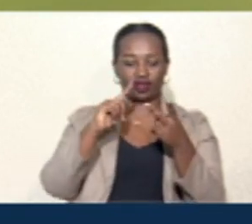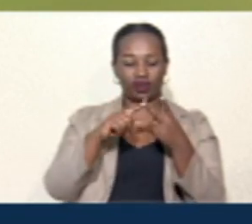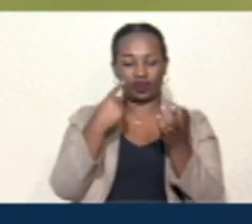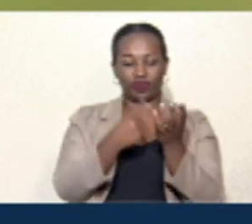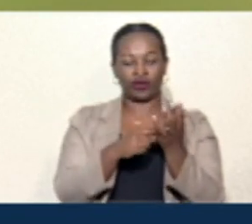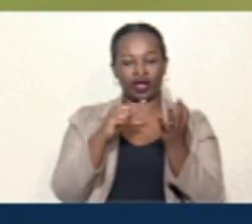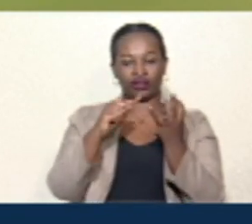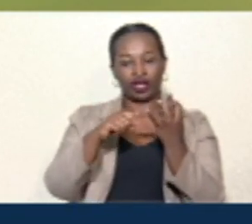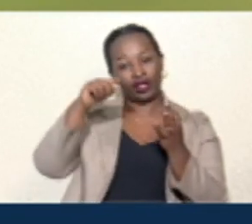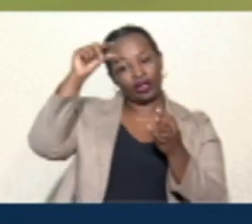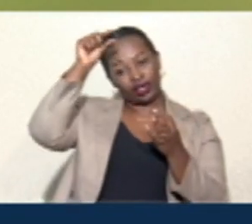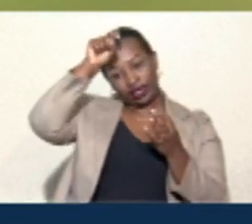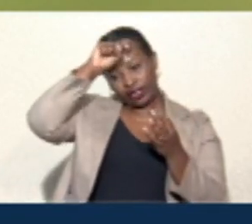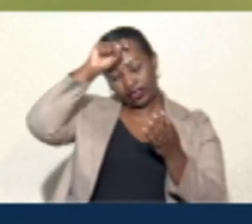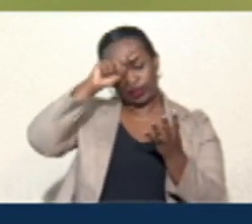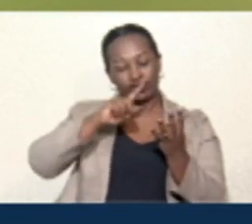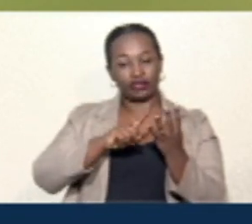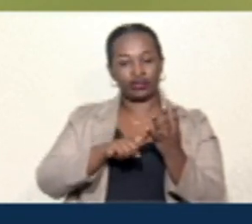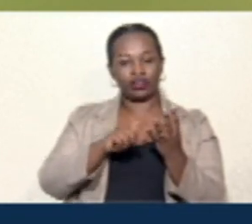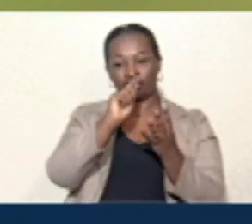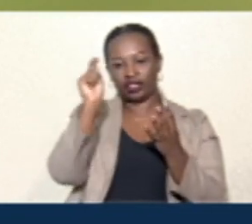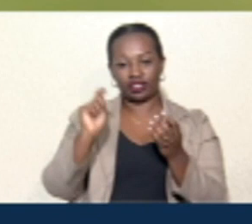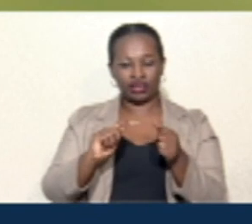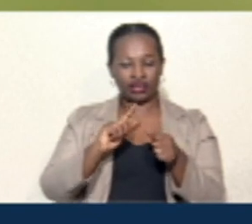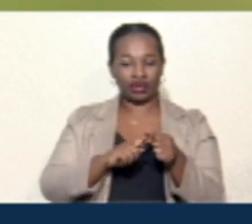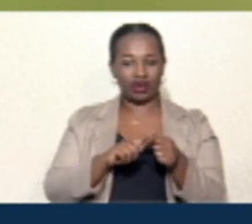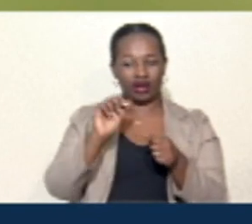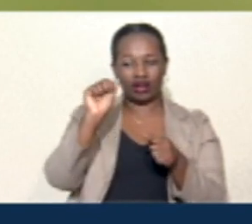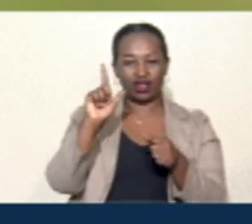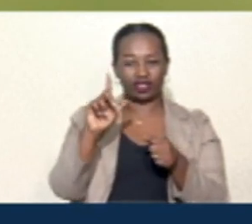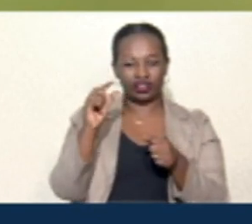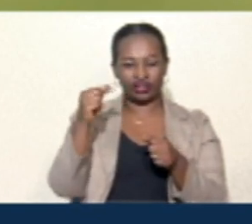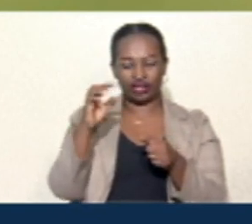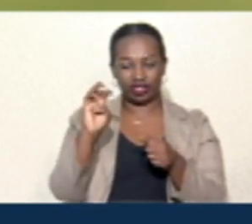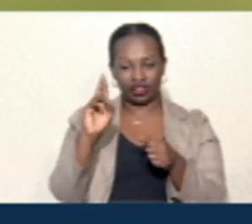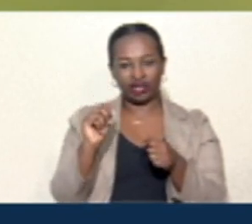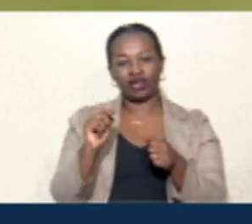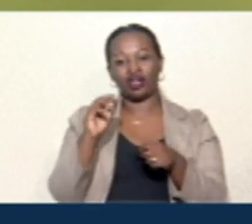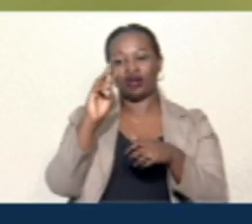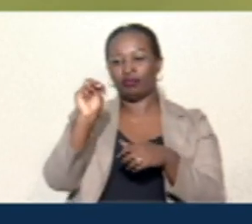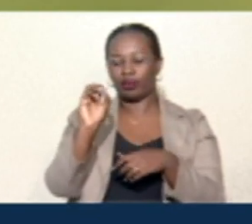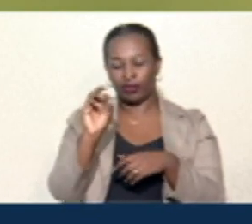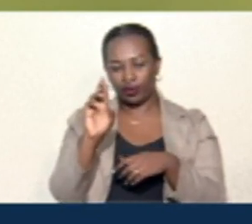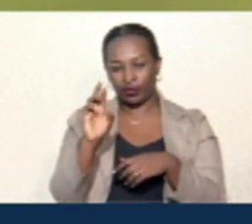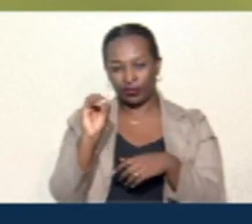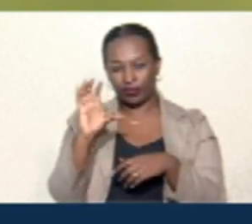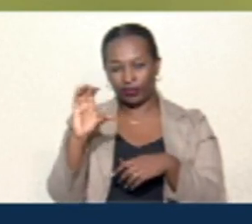Egypt, Tanzania, Algeria, Morocco, Senegal, Nigeria,